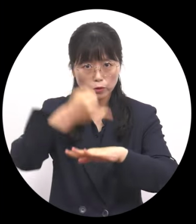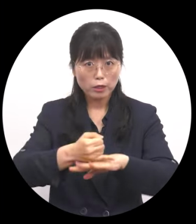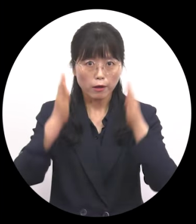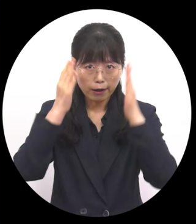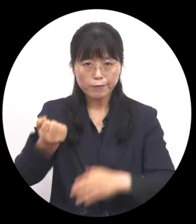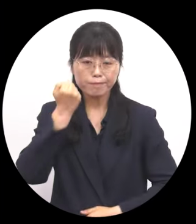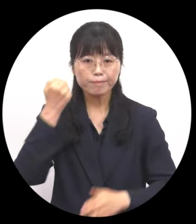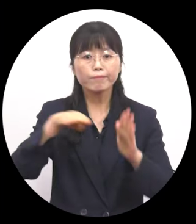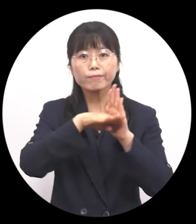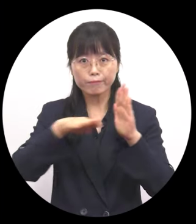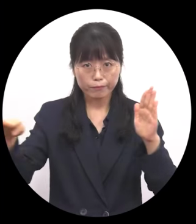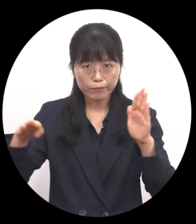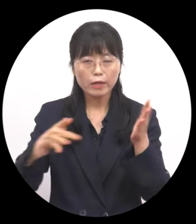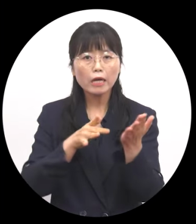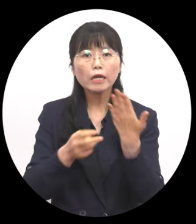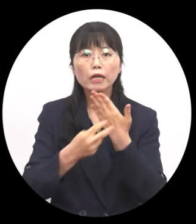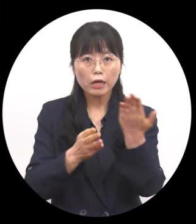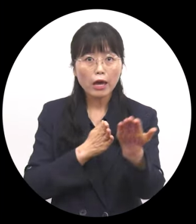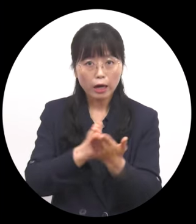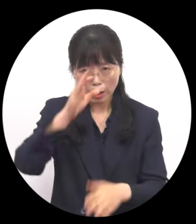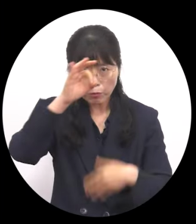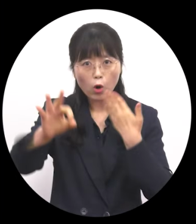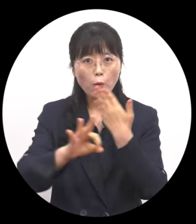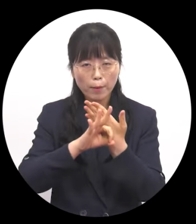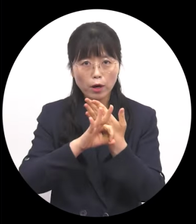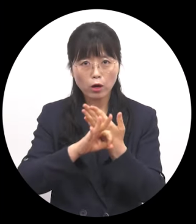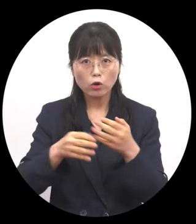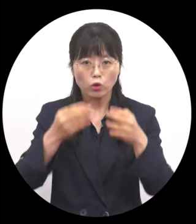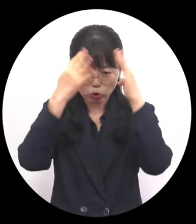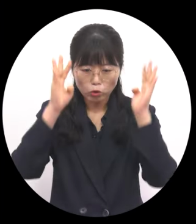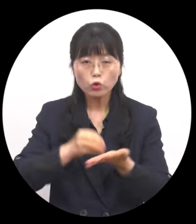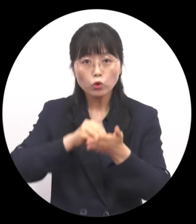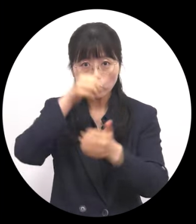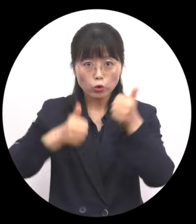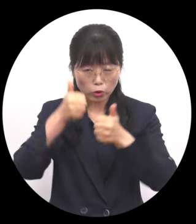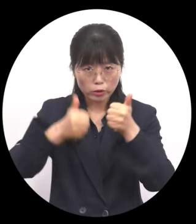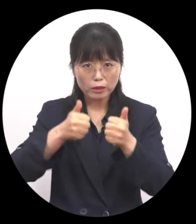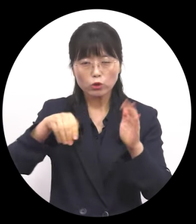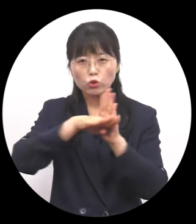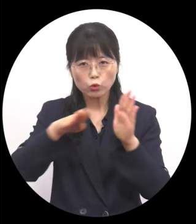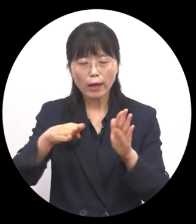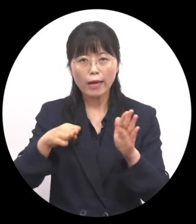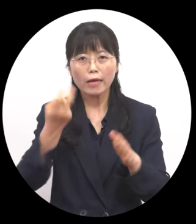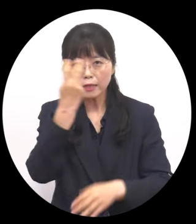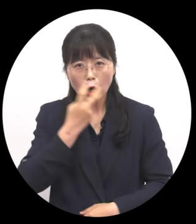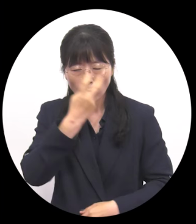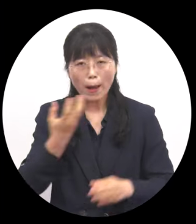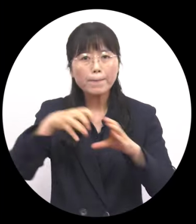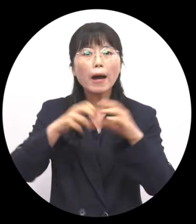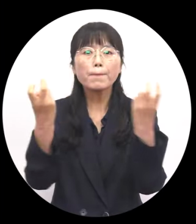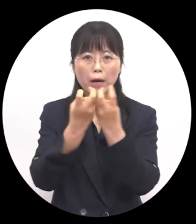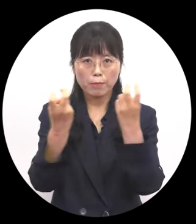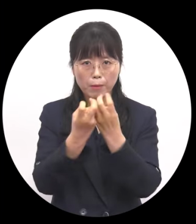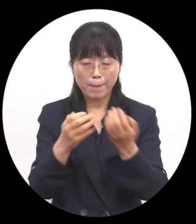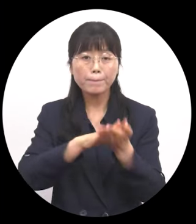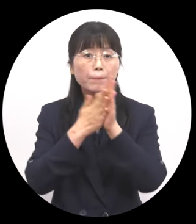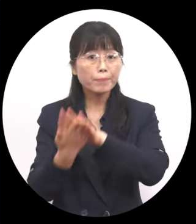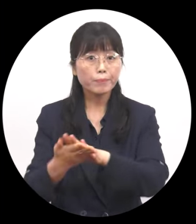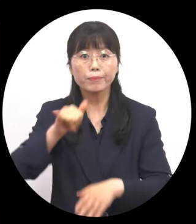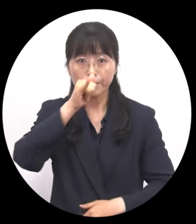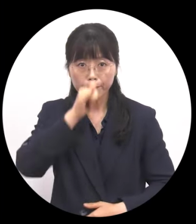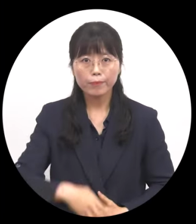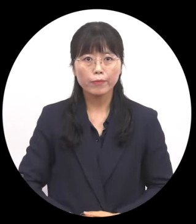기준입니다. 다만 의예과의 경우에는 수능 최저학력 기준 중에 탐구의 반영 방법에 변화가